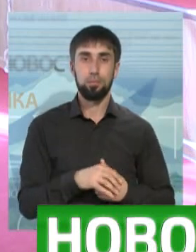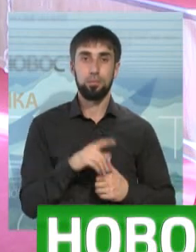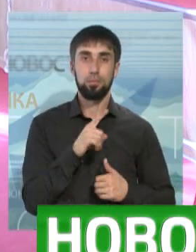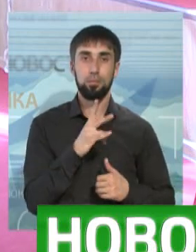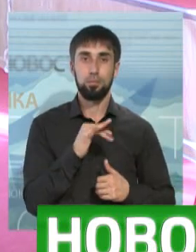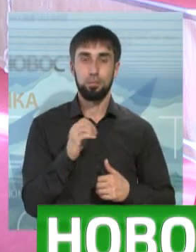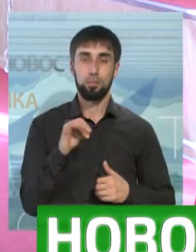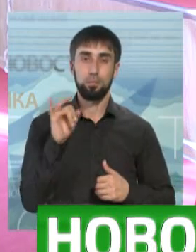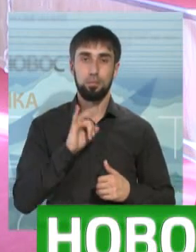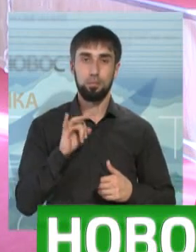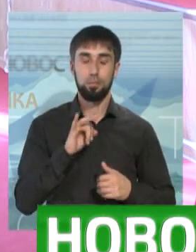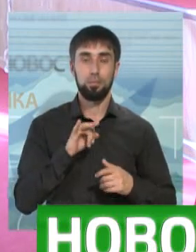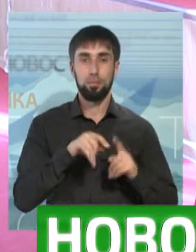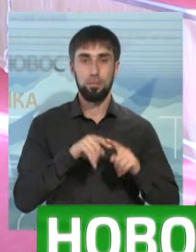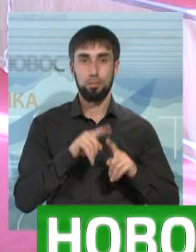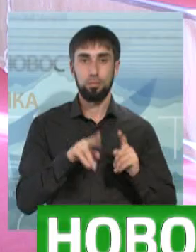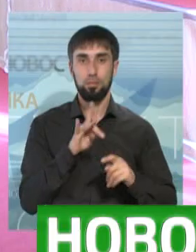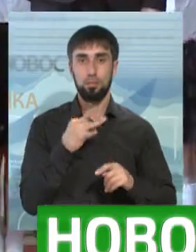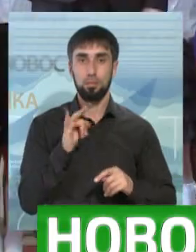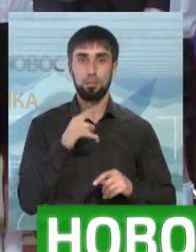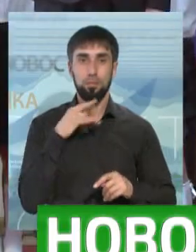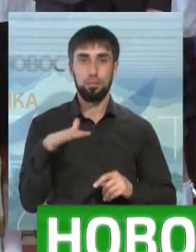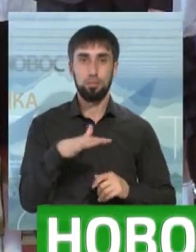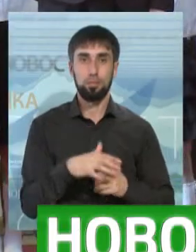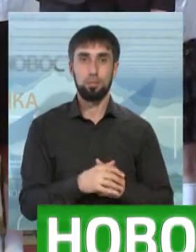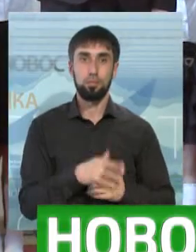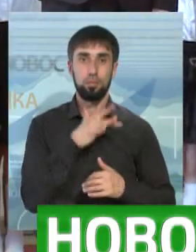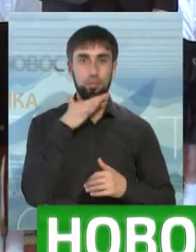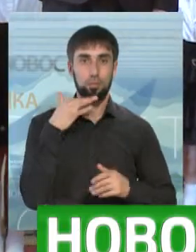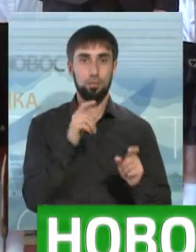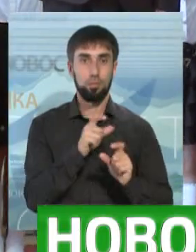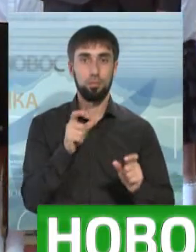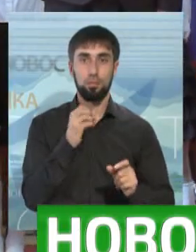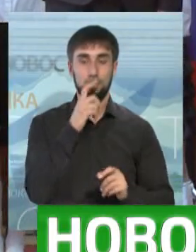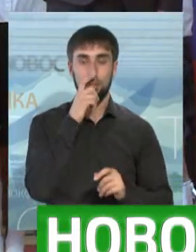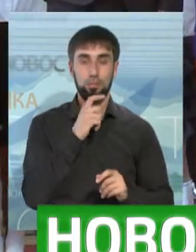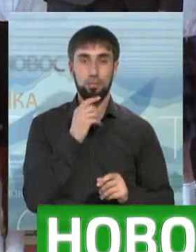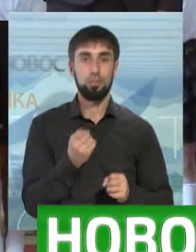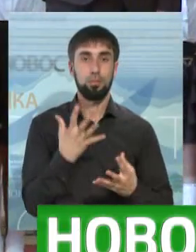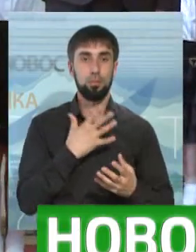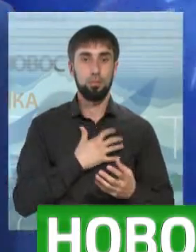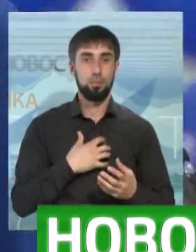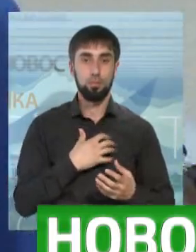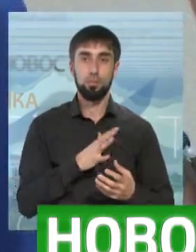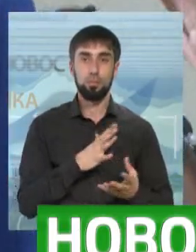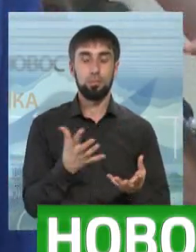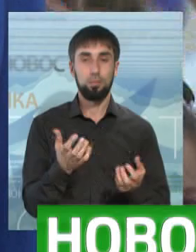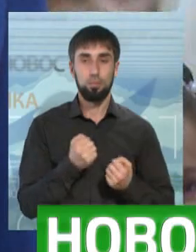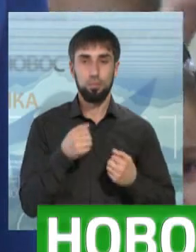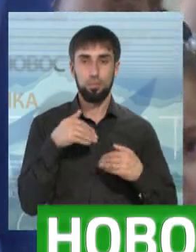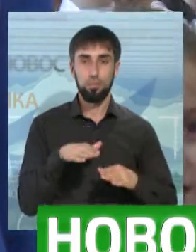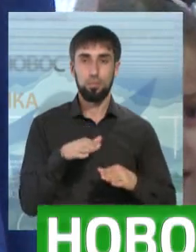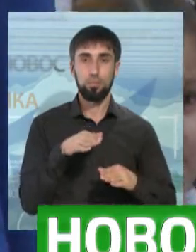знания истории родного края и России. Многие дети еще не понимают, насколько важное решение было принято их